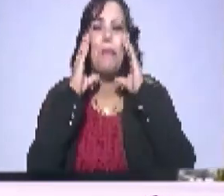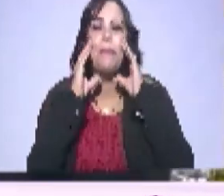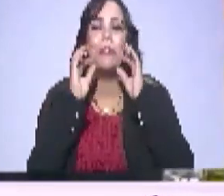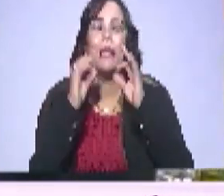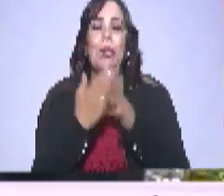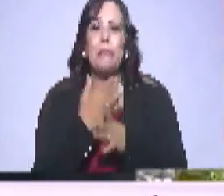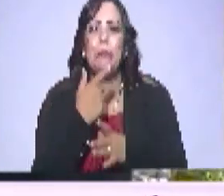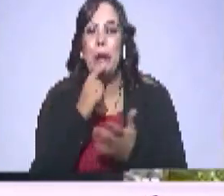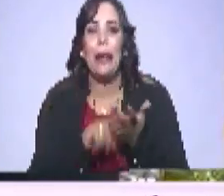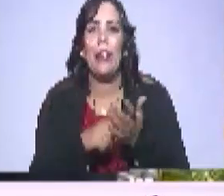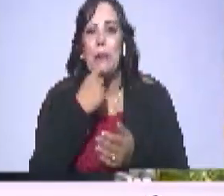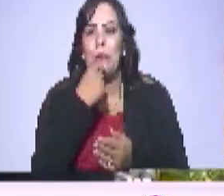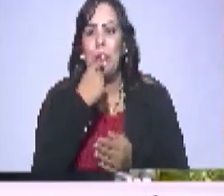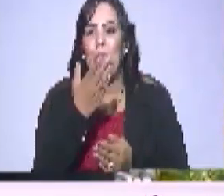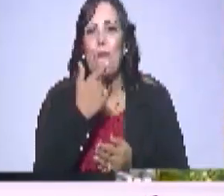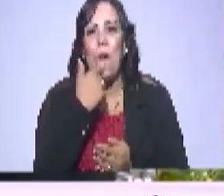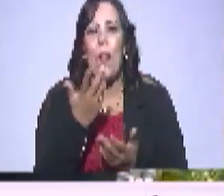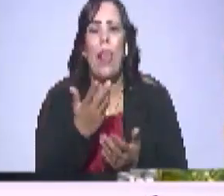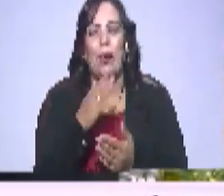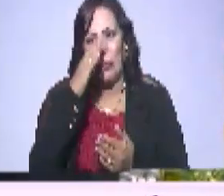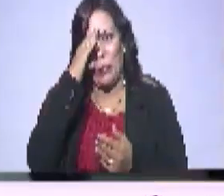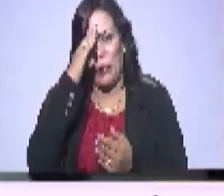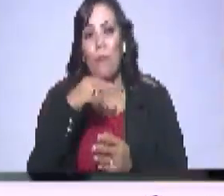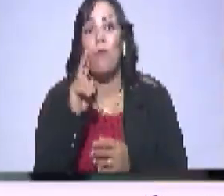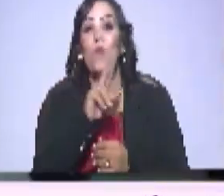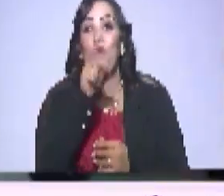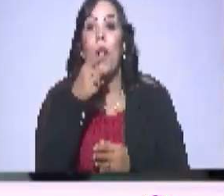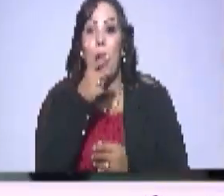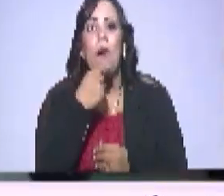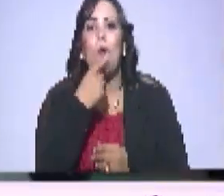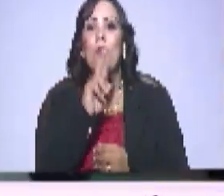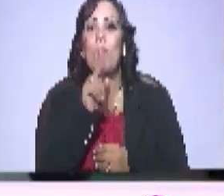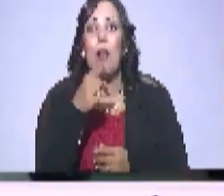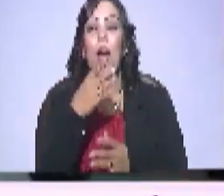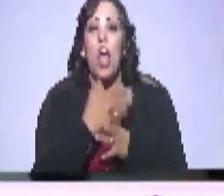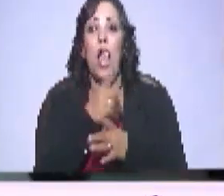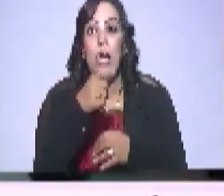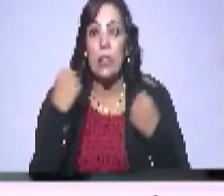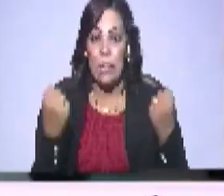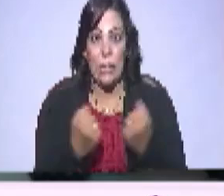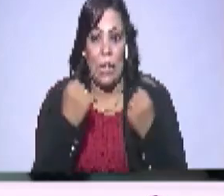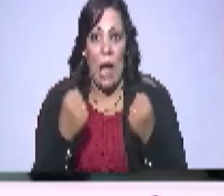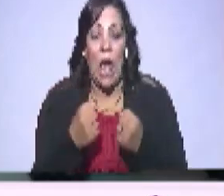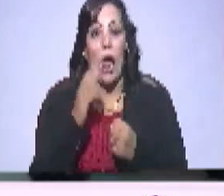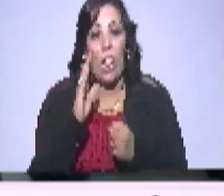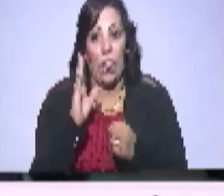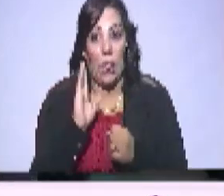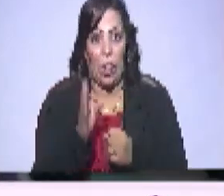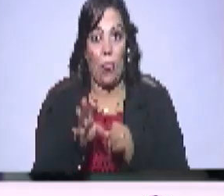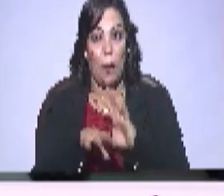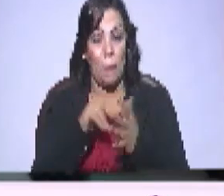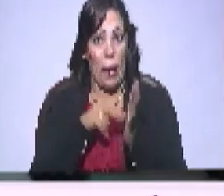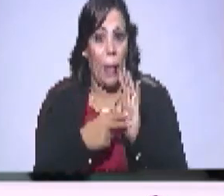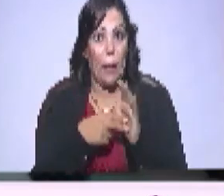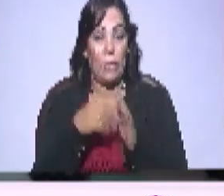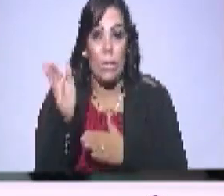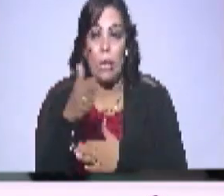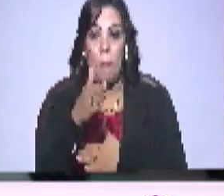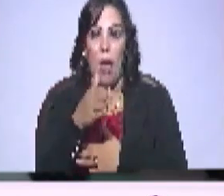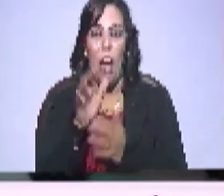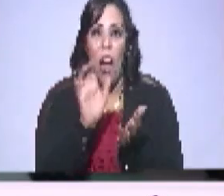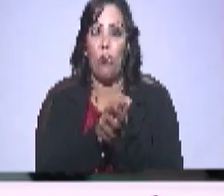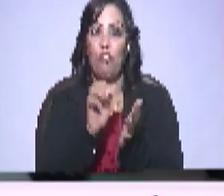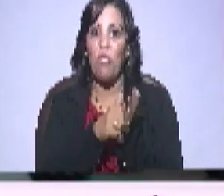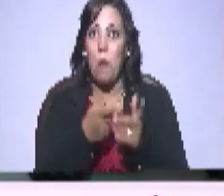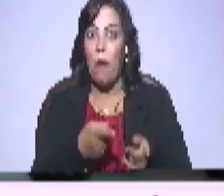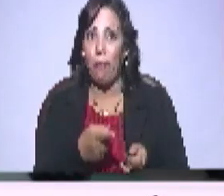ومش عارفه اقول لكم ايه بامانه. تعيش يا فندم. انا عايزه اسال حضرتك على حاجه. عندك استعداد تجربي سمكه القرش في البيت؟ مش